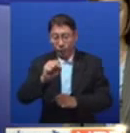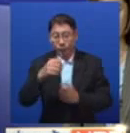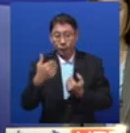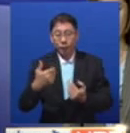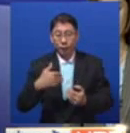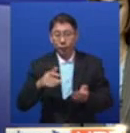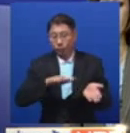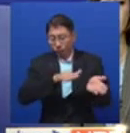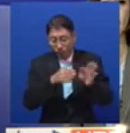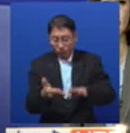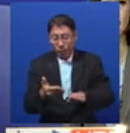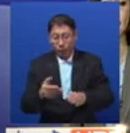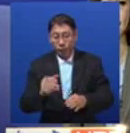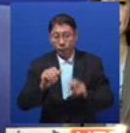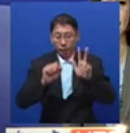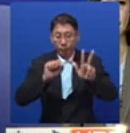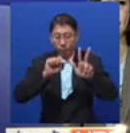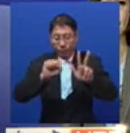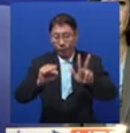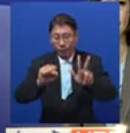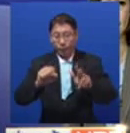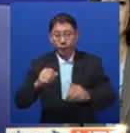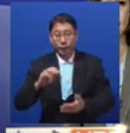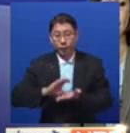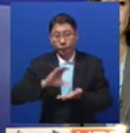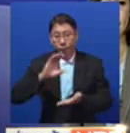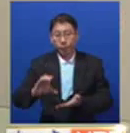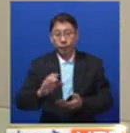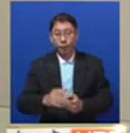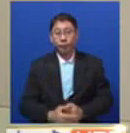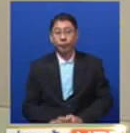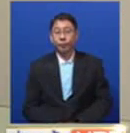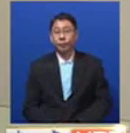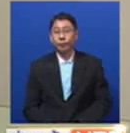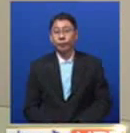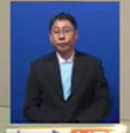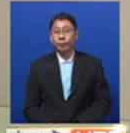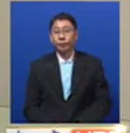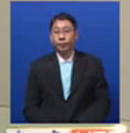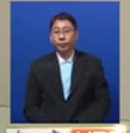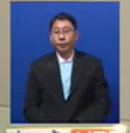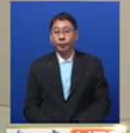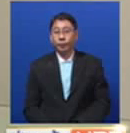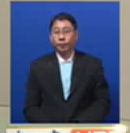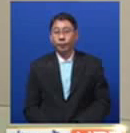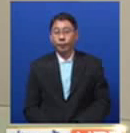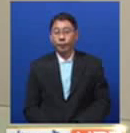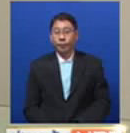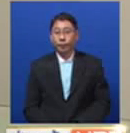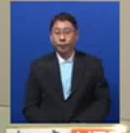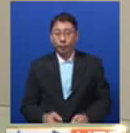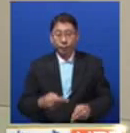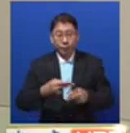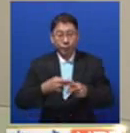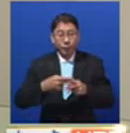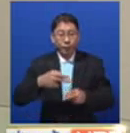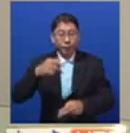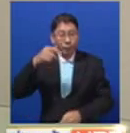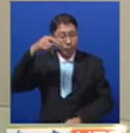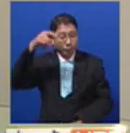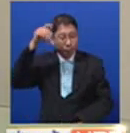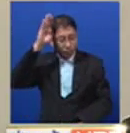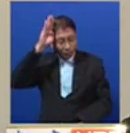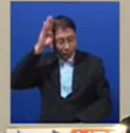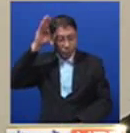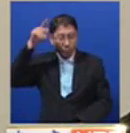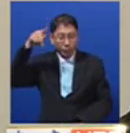รณีเสียชีวิตไม่เกิน 300,000 บาท ด้านพันเอกบรรพตพูนเพียรโฆษกกองอ